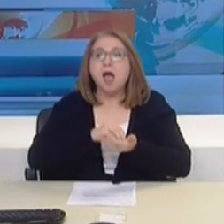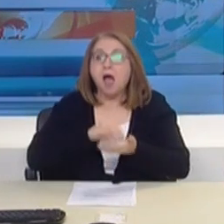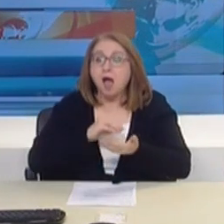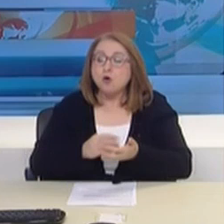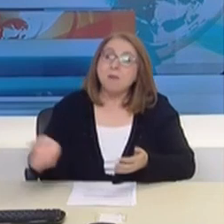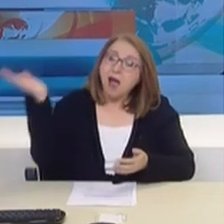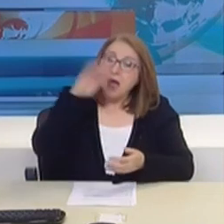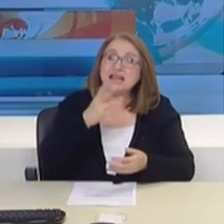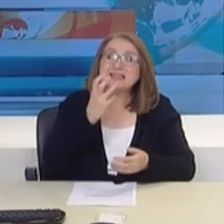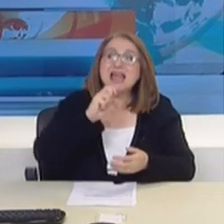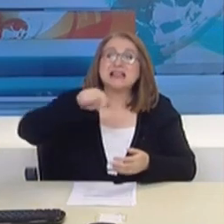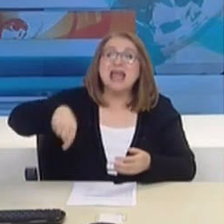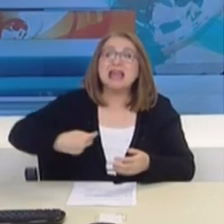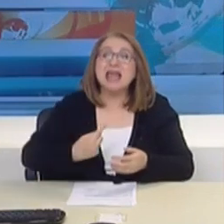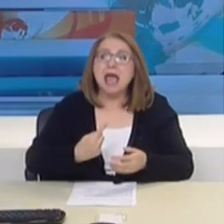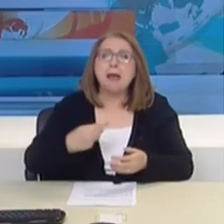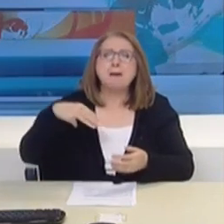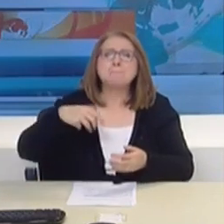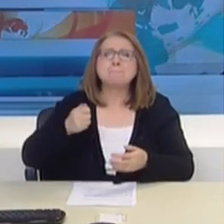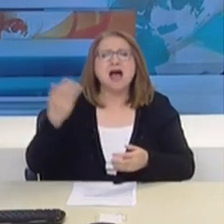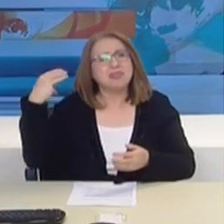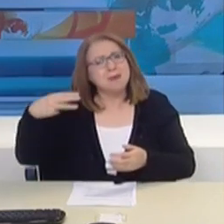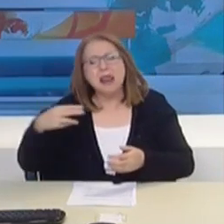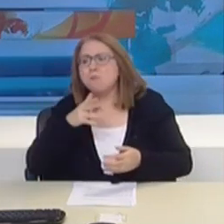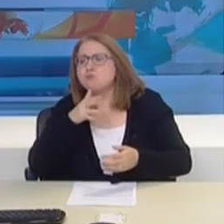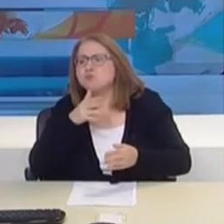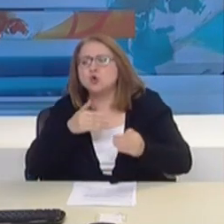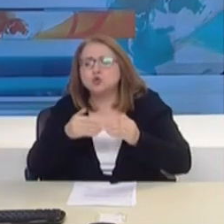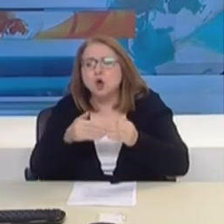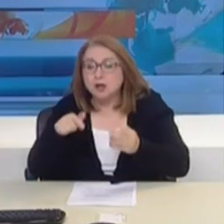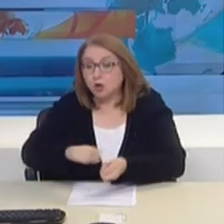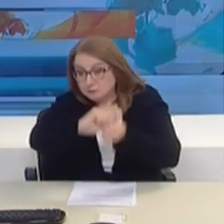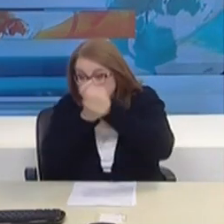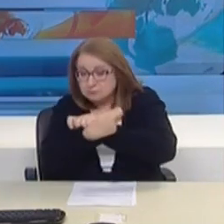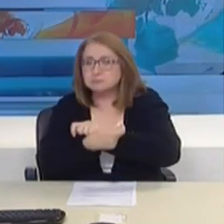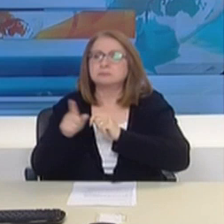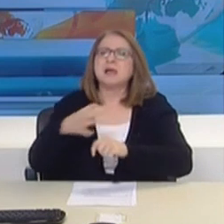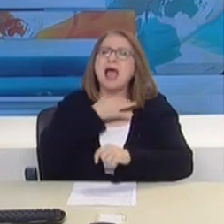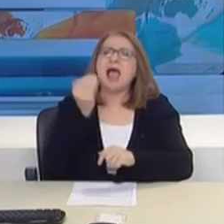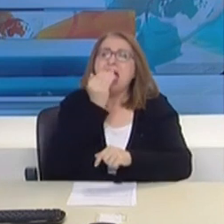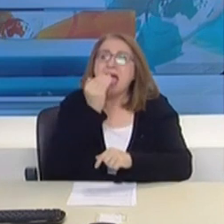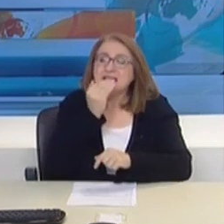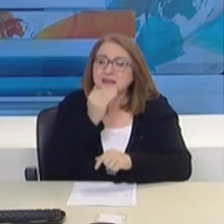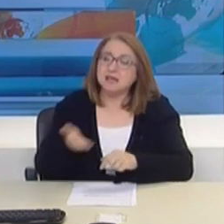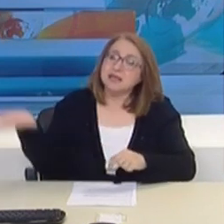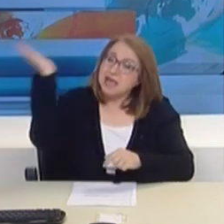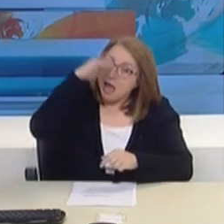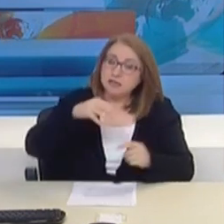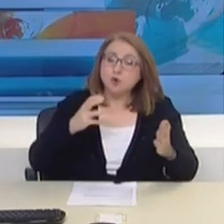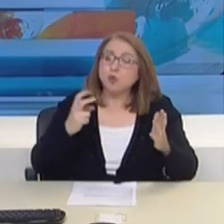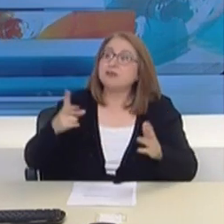κλίνες ΜΑΦ ήδη μετατράφηκαν σε ΜΕΘ και έχουμε ήδη πάρει άλλες 107 κλίνες ΜΕΘ από τον ιδιωτικό